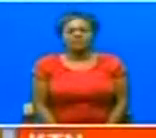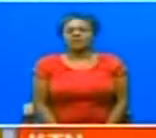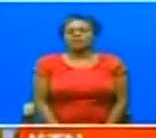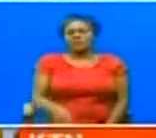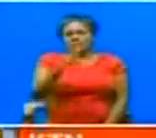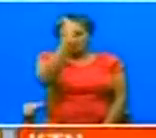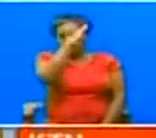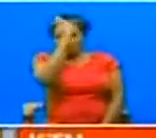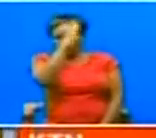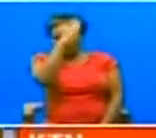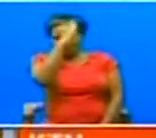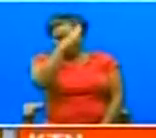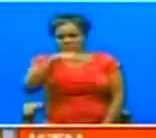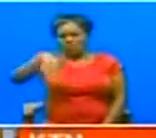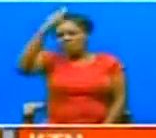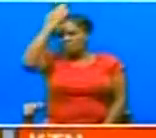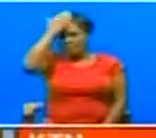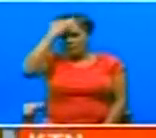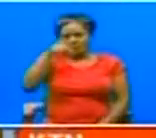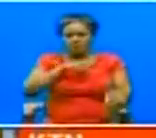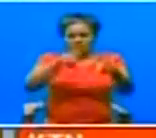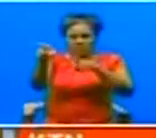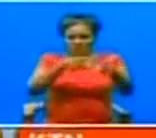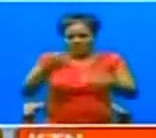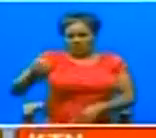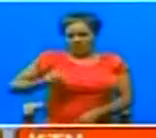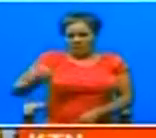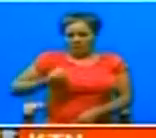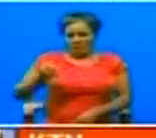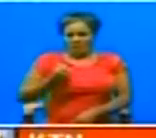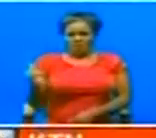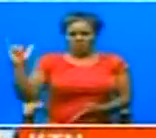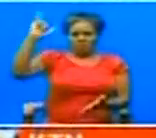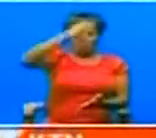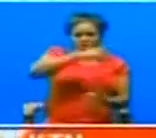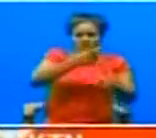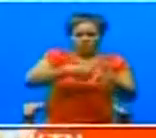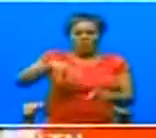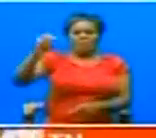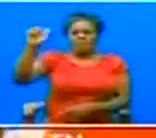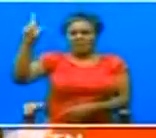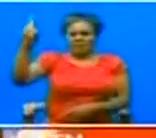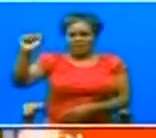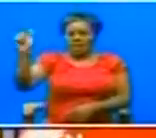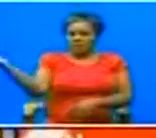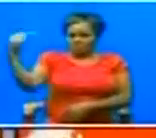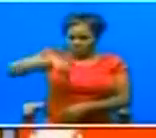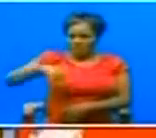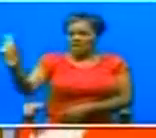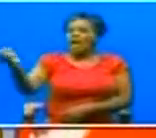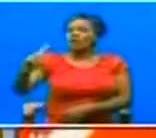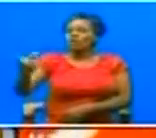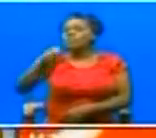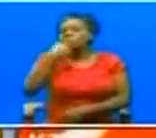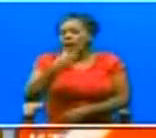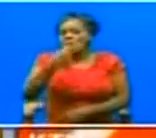Alasiri ya Jumatatu, matayarisho ya kumsafirisha Khadija Abdullahi Ibrahim kutoka kaunti ya Mandera ili kumleta Nairobi kwa